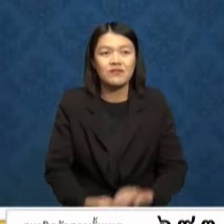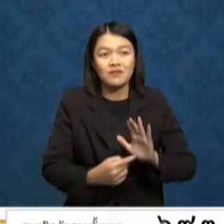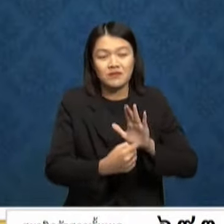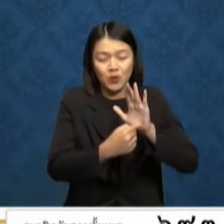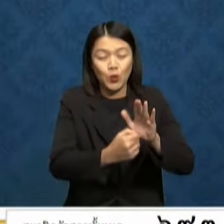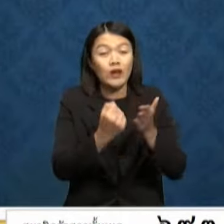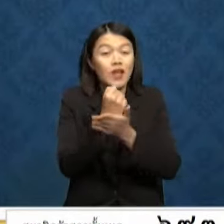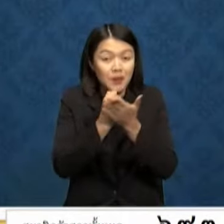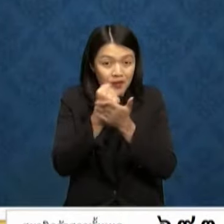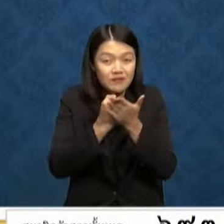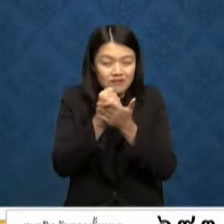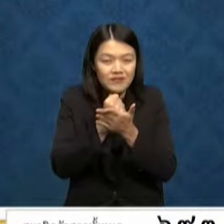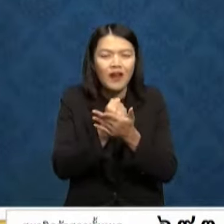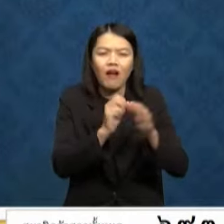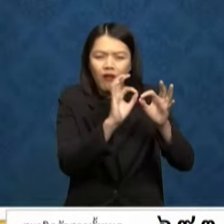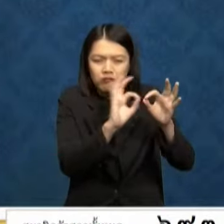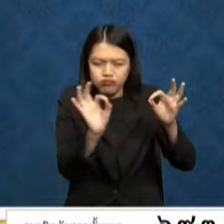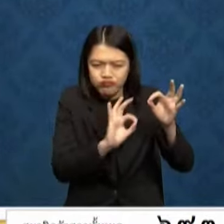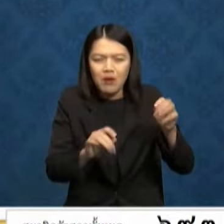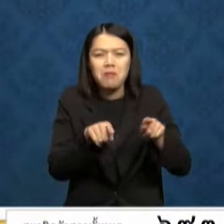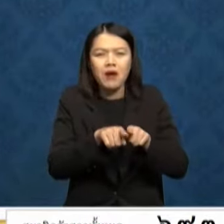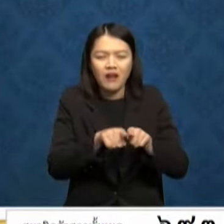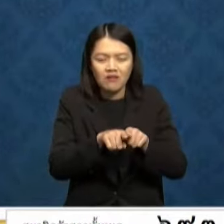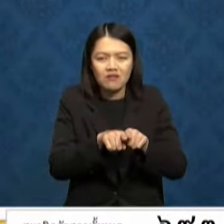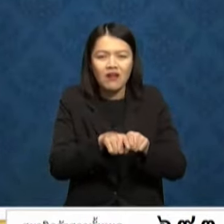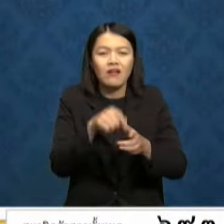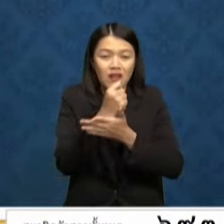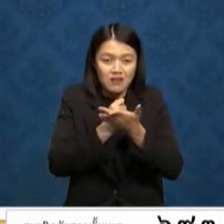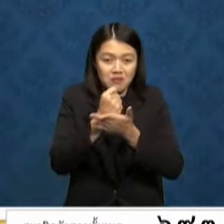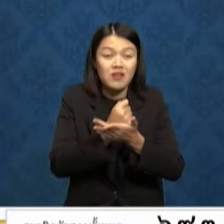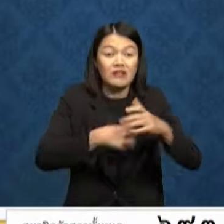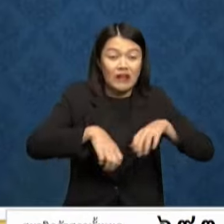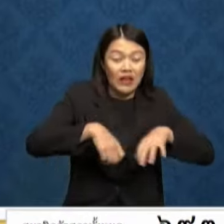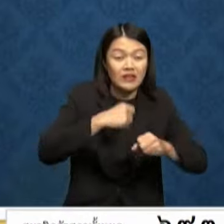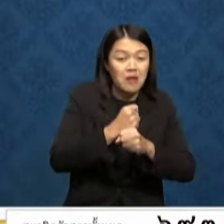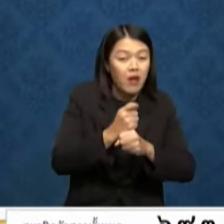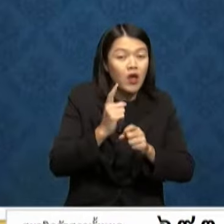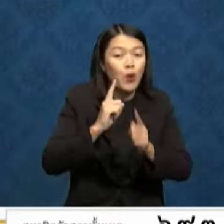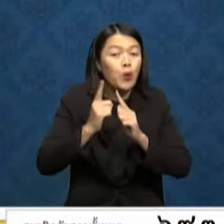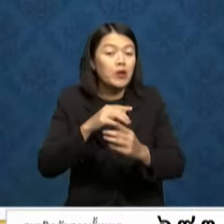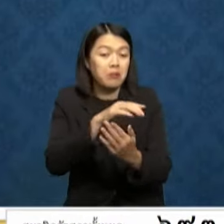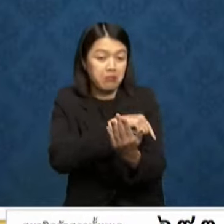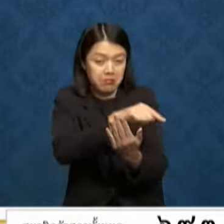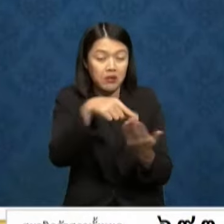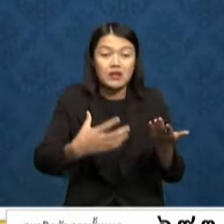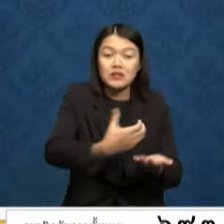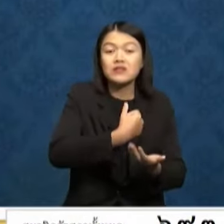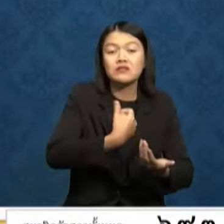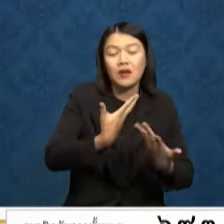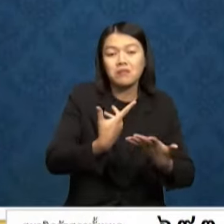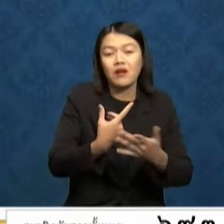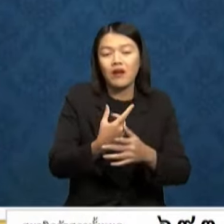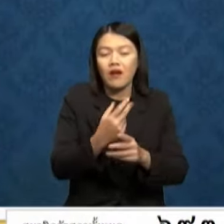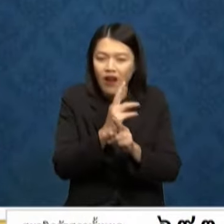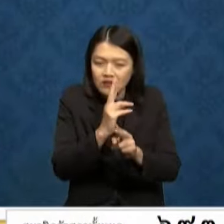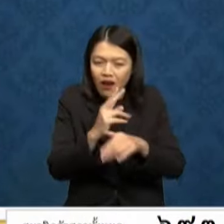อย่างเช่นยาเสพติดก็เขียนเหมือนกันว่าต้นทางของยาเสพติดต้องจัดการแล้วคุยกับประเทศเพื่อนบ้านยึดทรัพย์บำบัดผู้